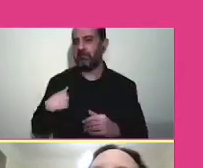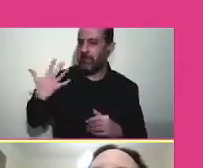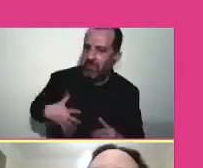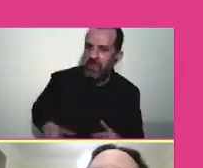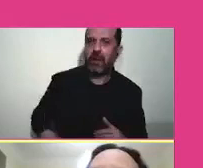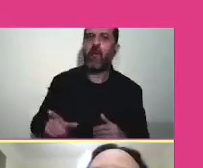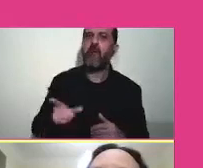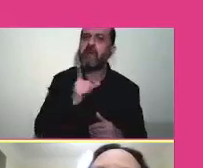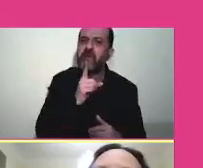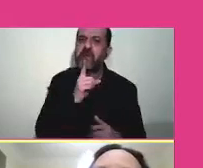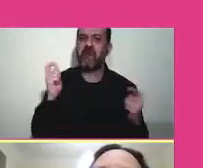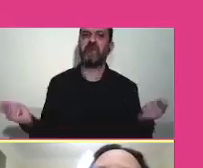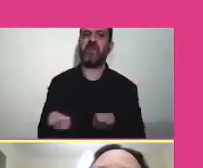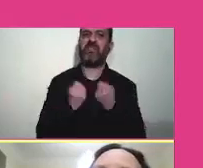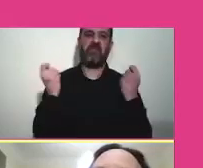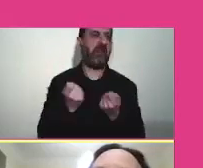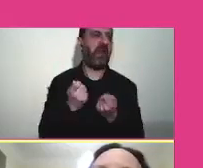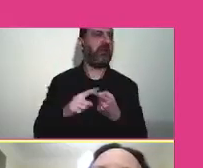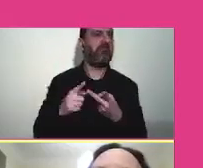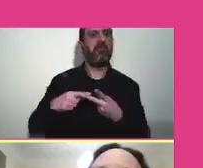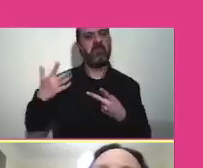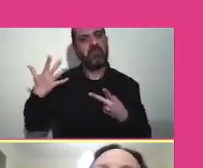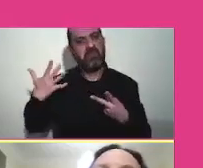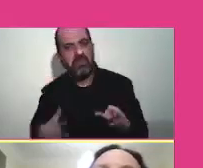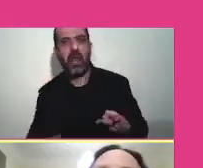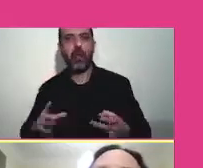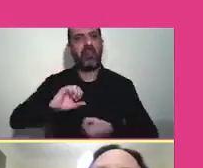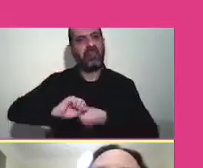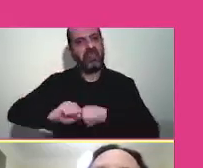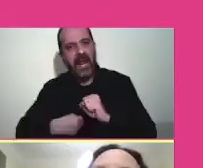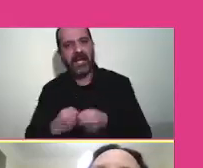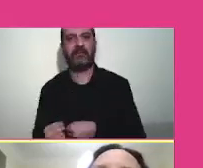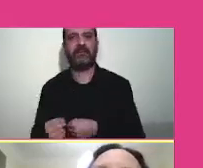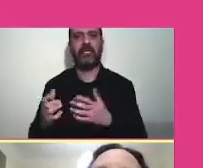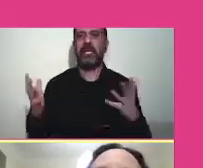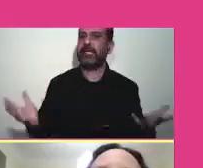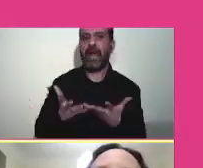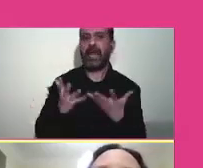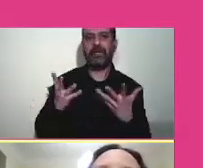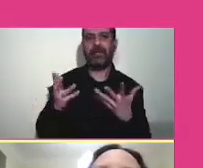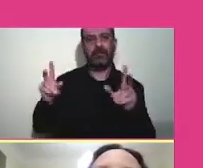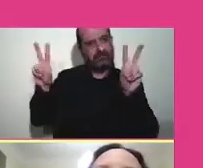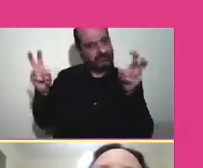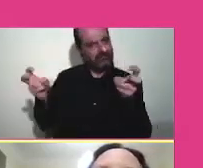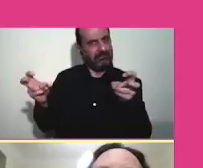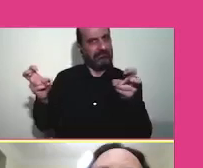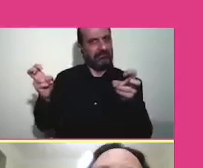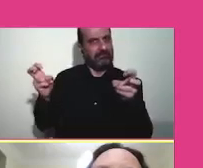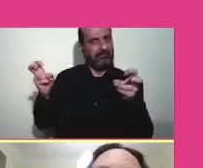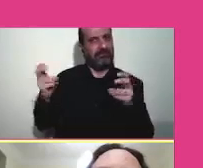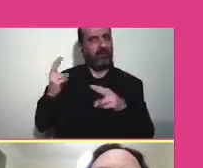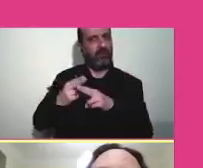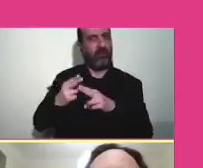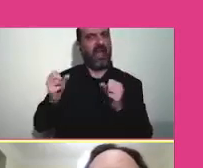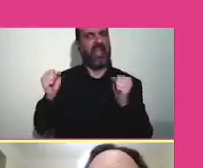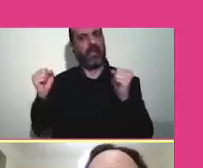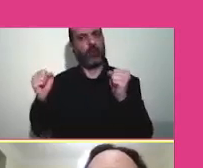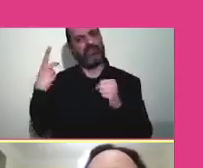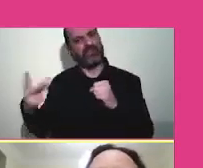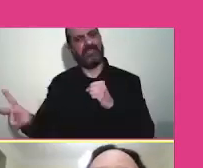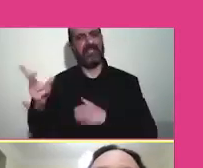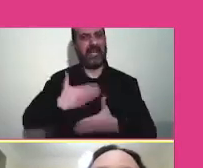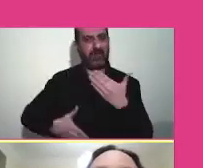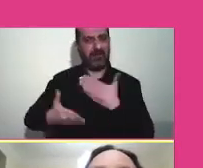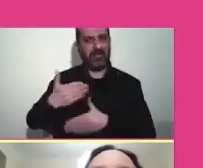αντίστοιχο φεστιβάλ, μια αντίστοιχη δράση δηλαδή με το έργο Legends of Disability στο δικό του οργανισμό, στη δική του